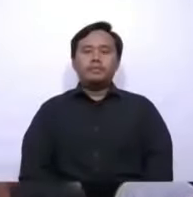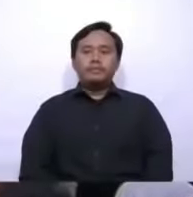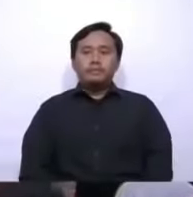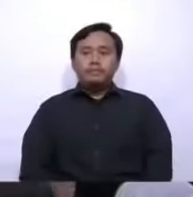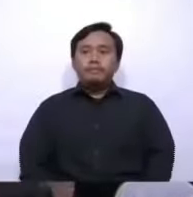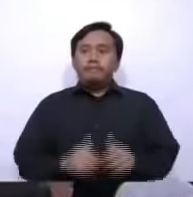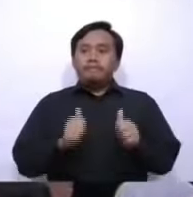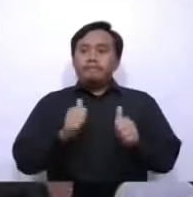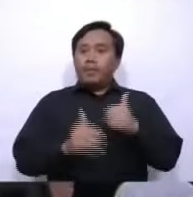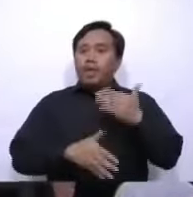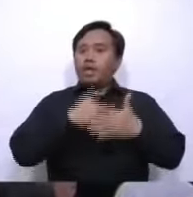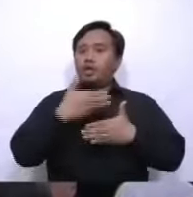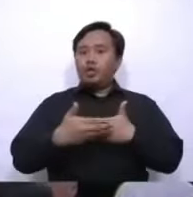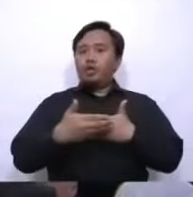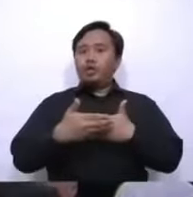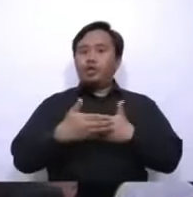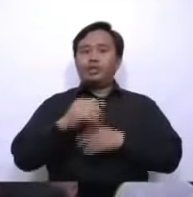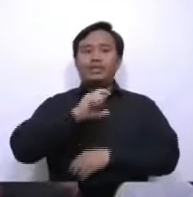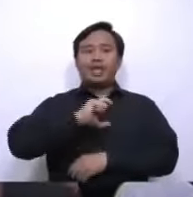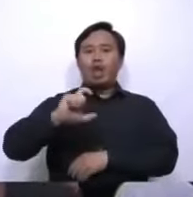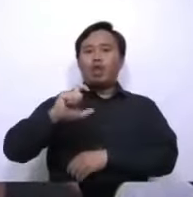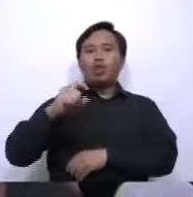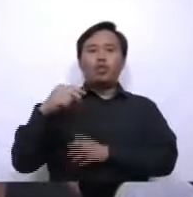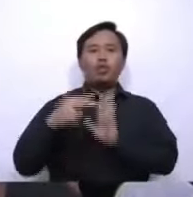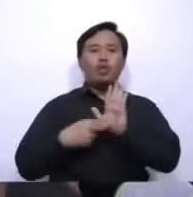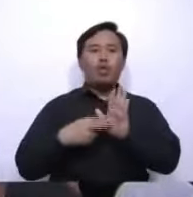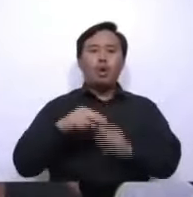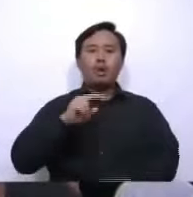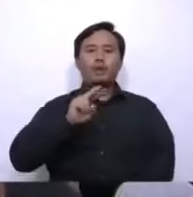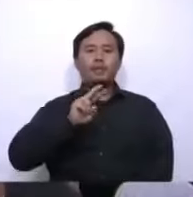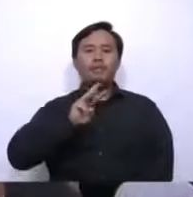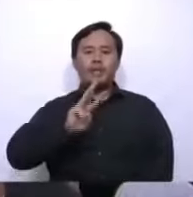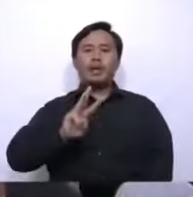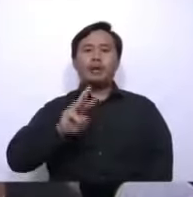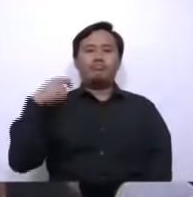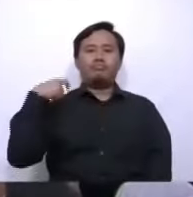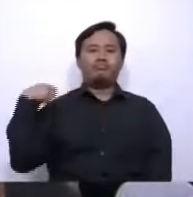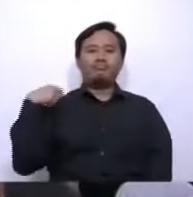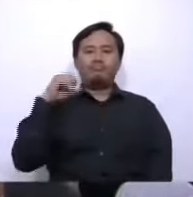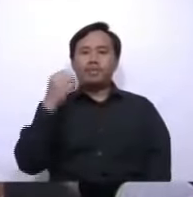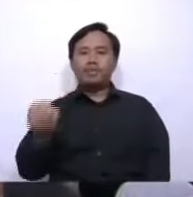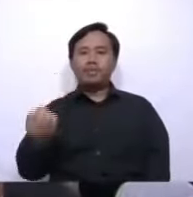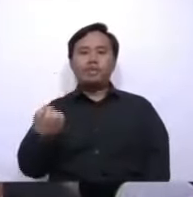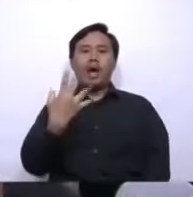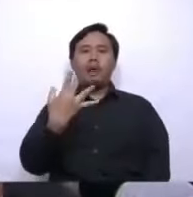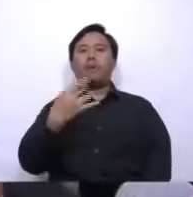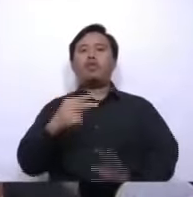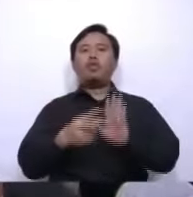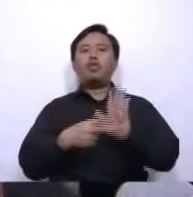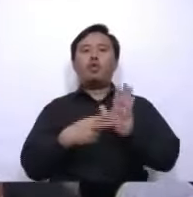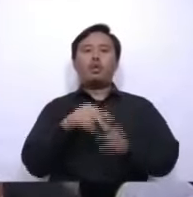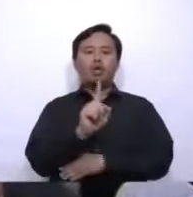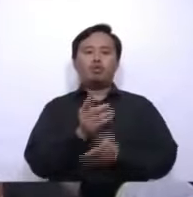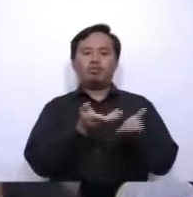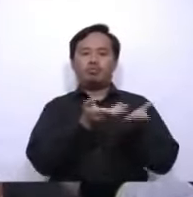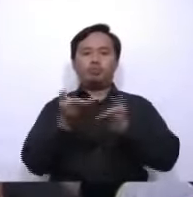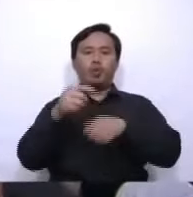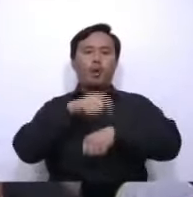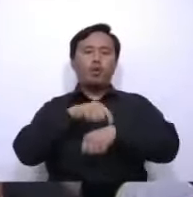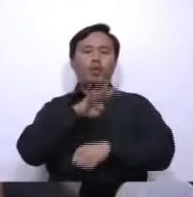Baik, selanjutnya saya beri kesempatan untuk Cagub nomor urut 3 menanggapi jawaban Cagub nomor urut 1. Durasi